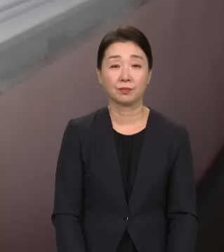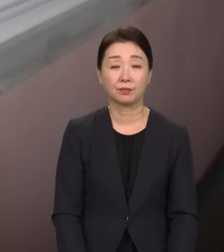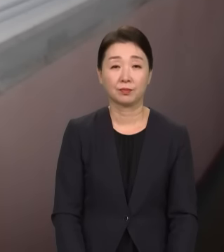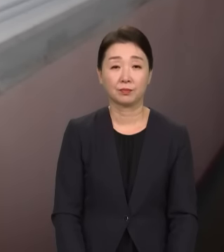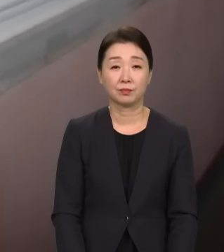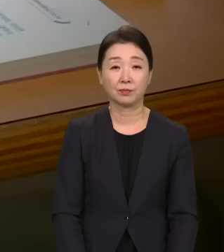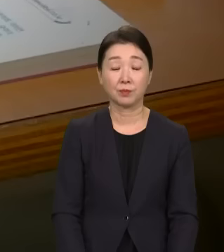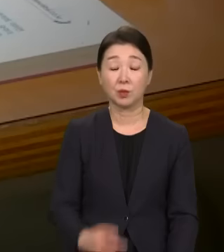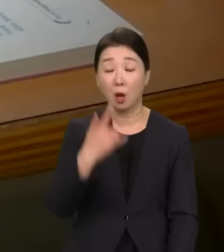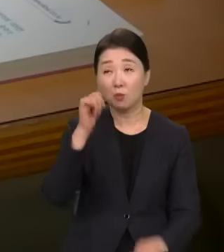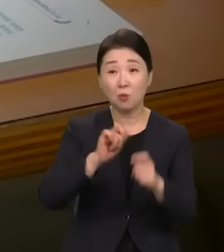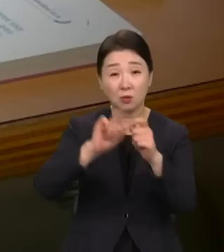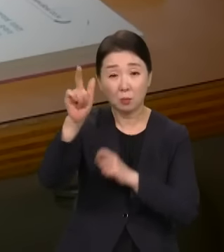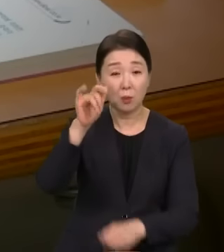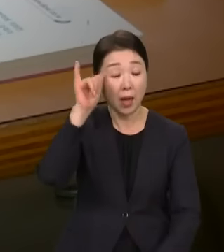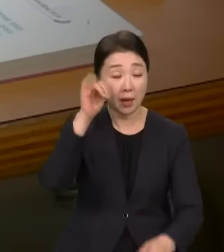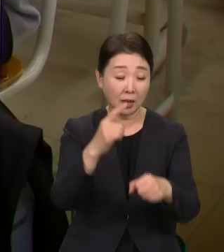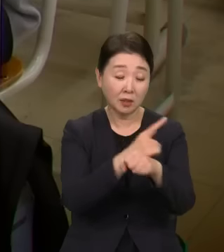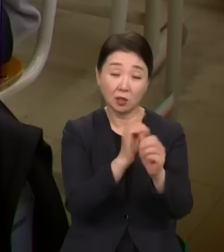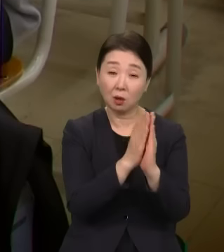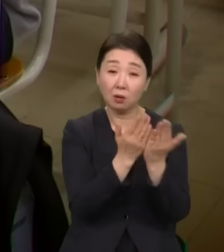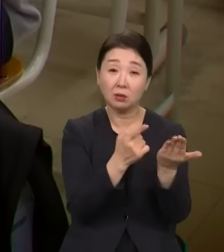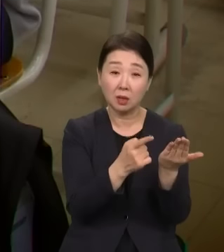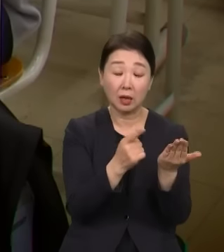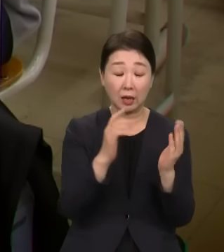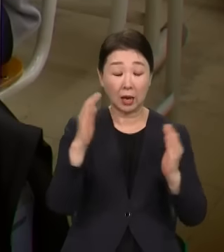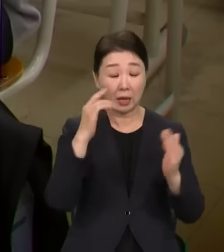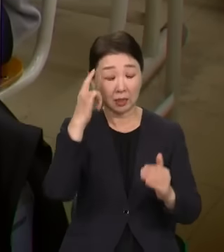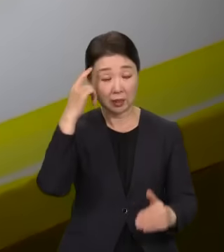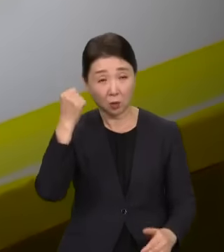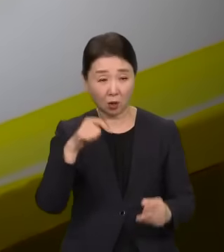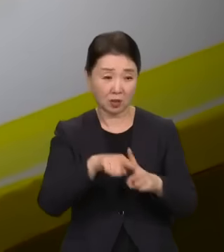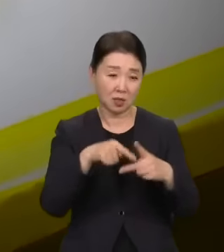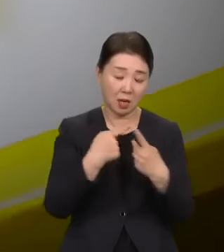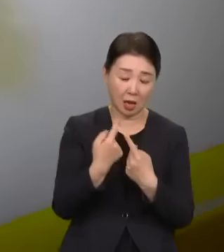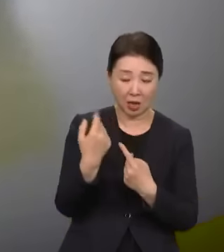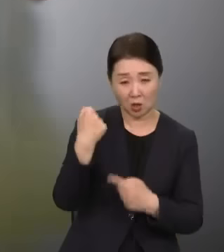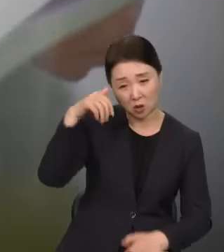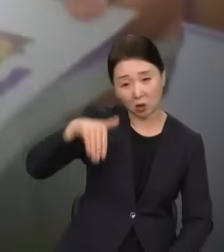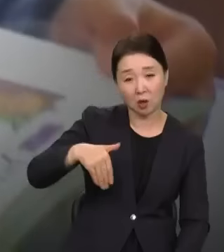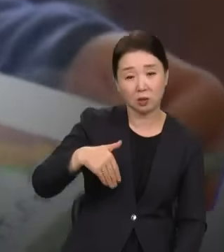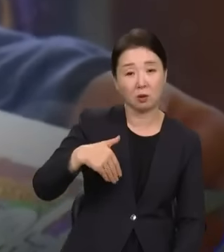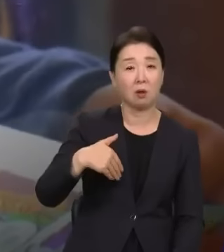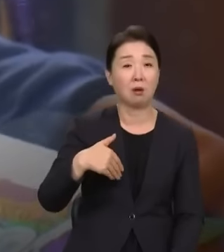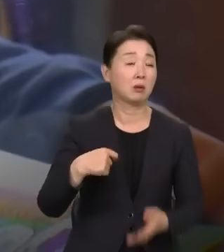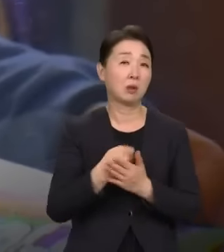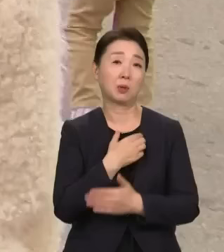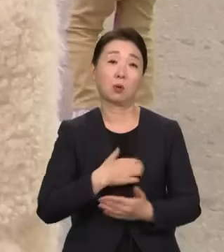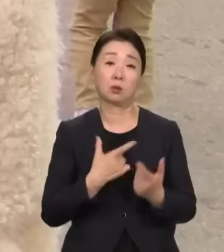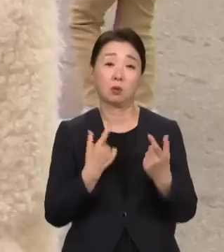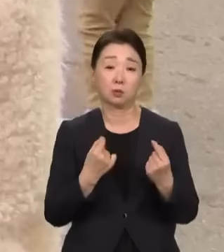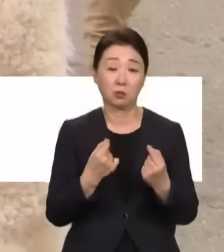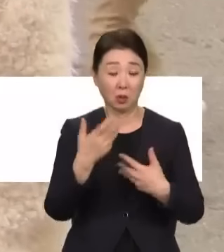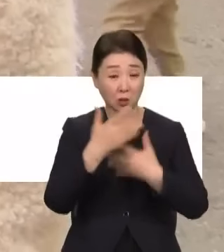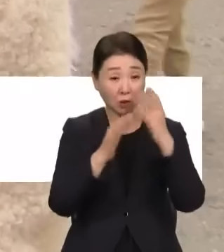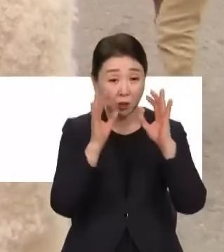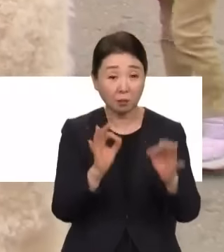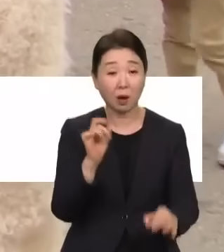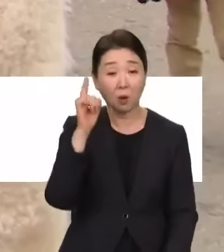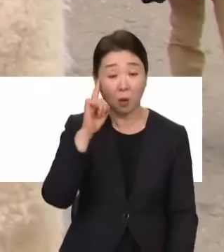상당수 학부모들은 AI 디지털 교과서가 아이들의 사고력과 이해력을 떨어뜨릴 수 있다고 걱정합니다. 그 영상들이